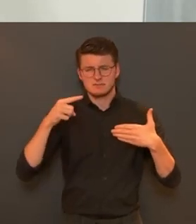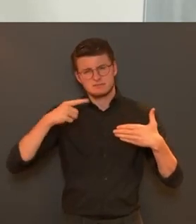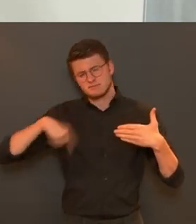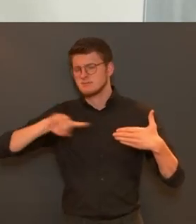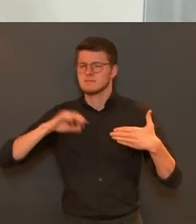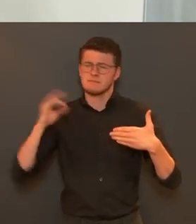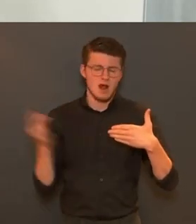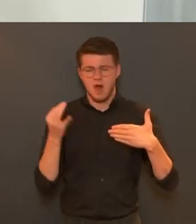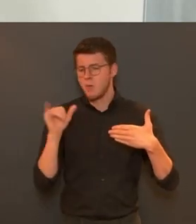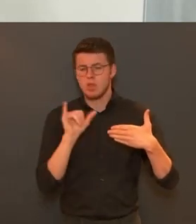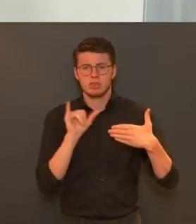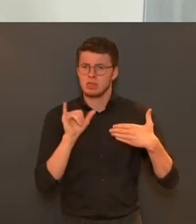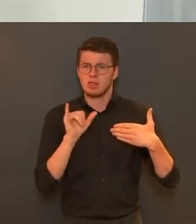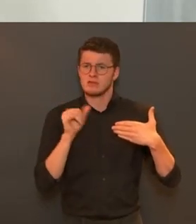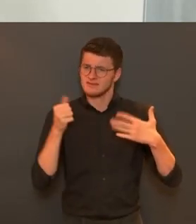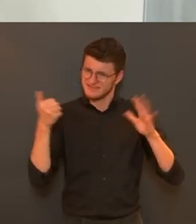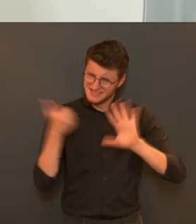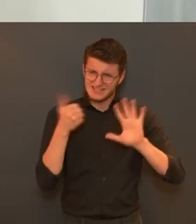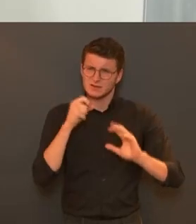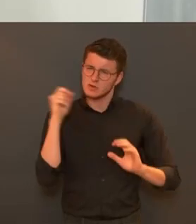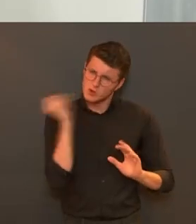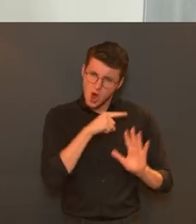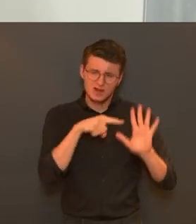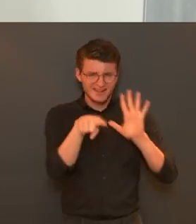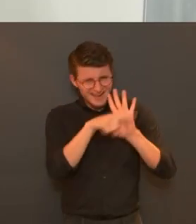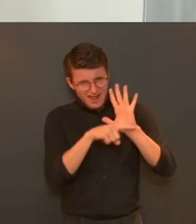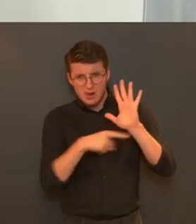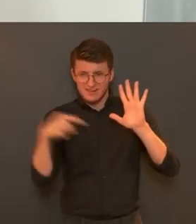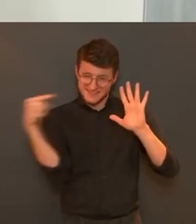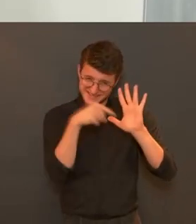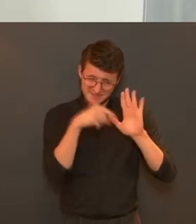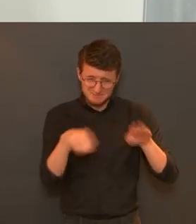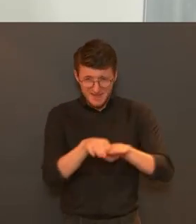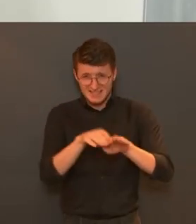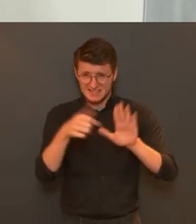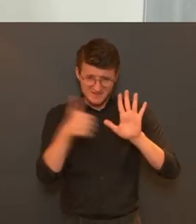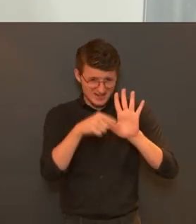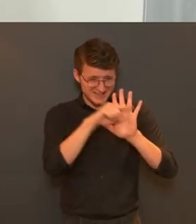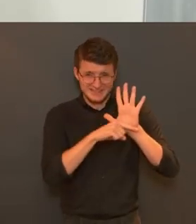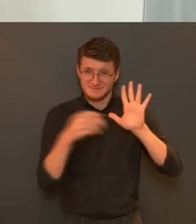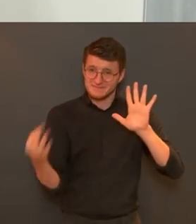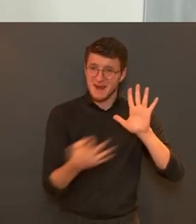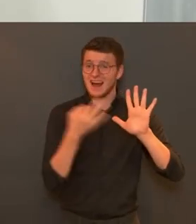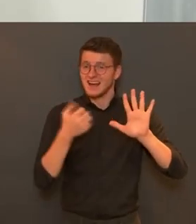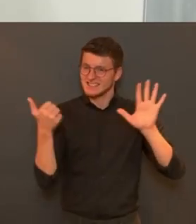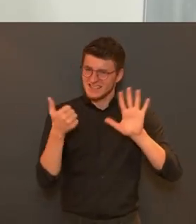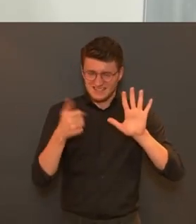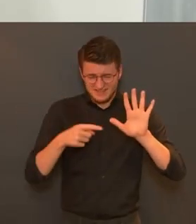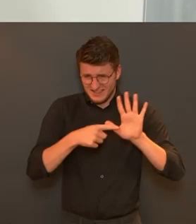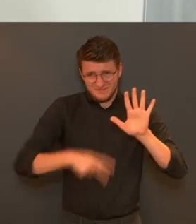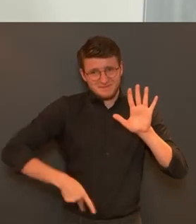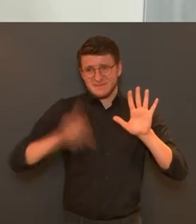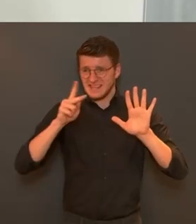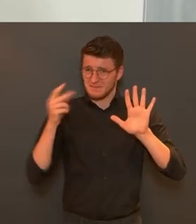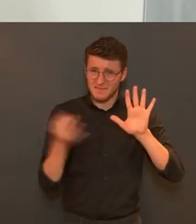et c'est pour cela que c'est si important, la première vision à long terme, c'est le respect des 6 règles d'or. N'oublions pas que c'est là la